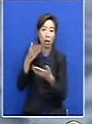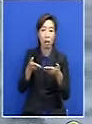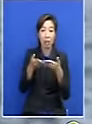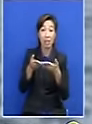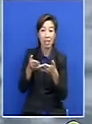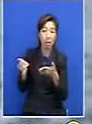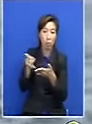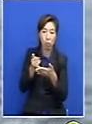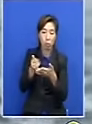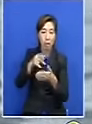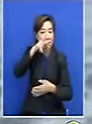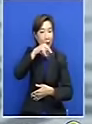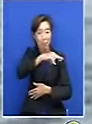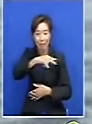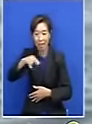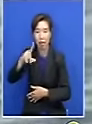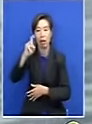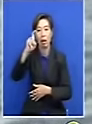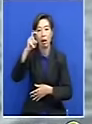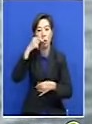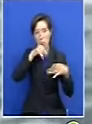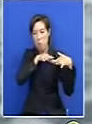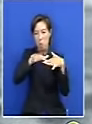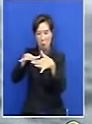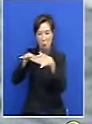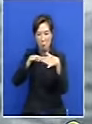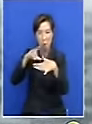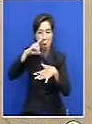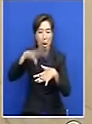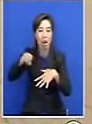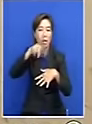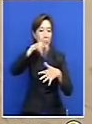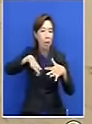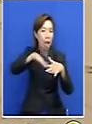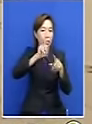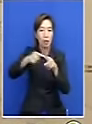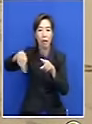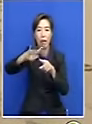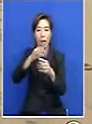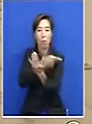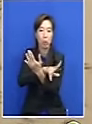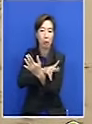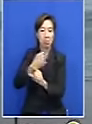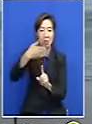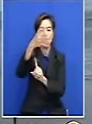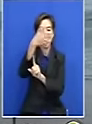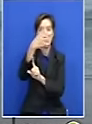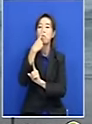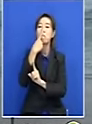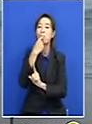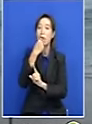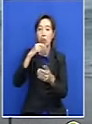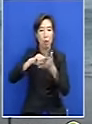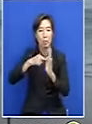ไม่สามารถที่จะลงเล่นน้ำทะเลได้ครับไม่ว่าจะเป็นหาดไม้ขาวหาดยางในหาดกะรนนะครับมีการประกาศธงแดงนะครับห้